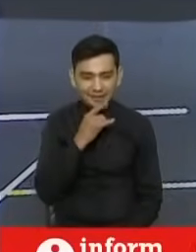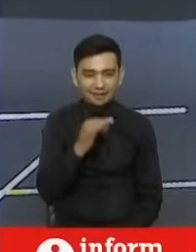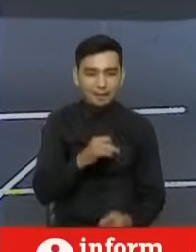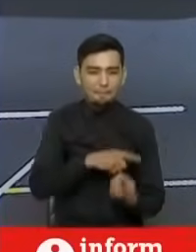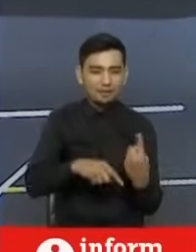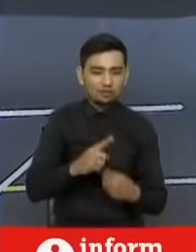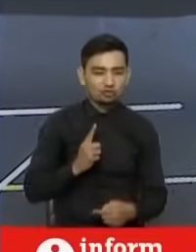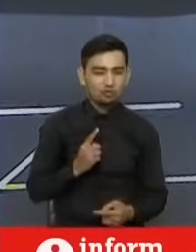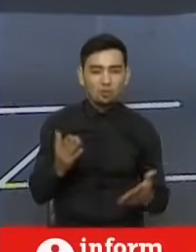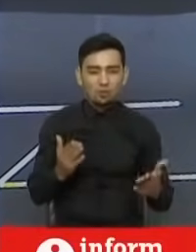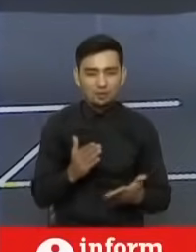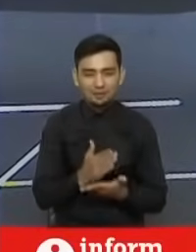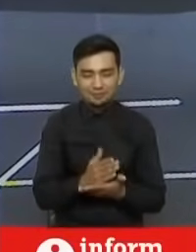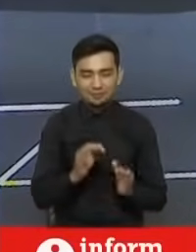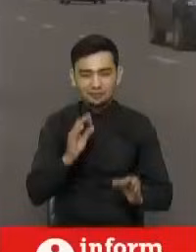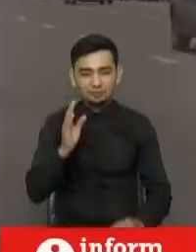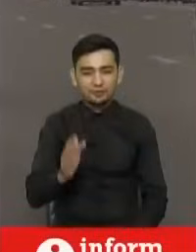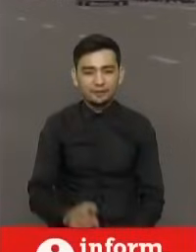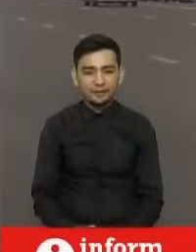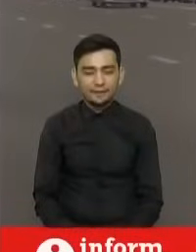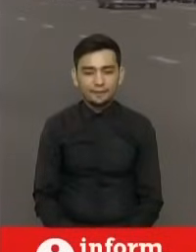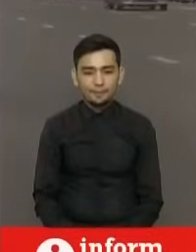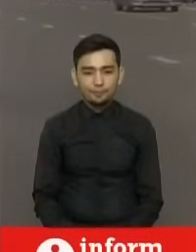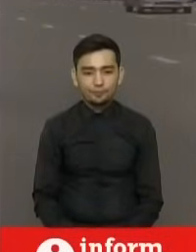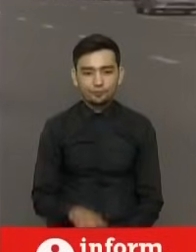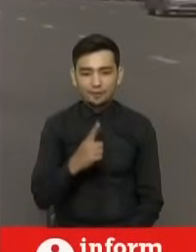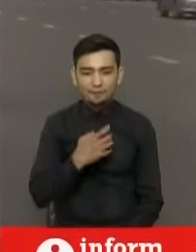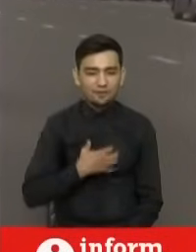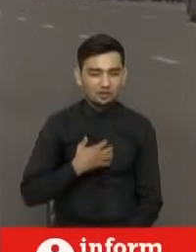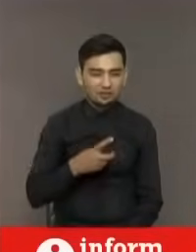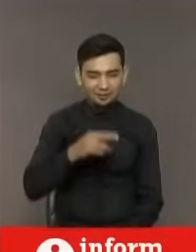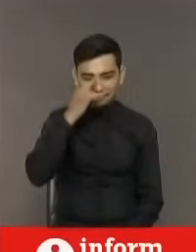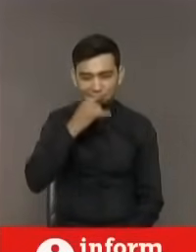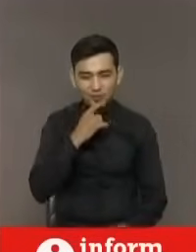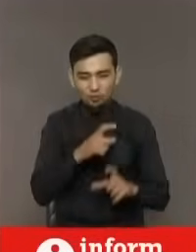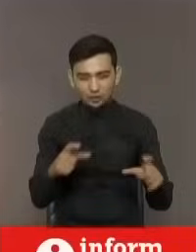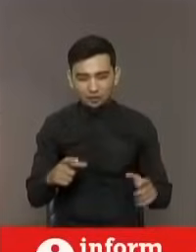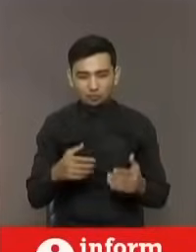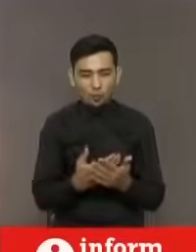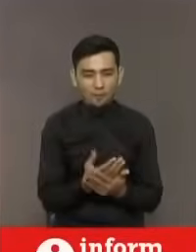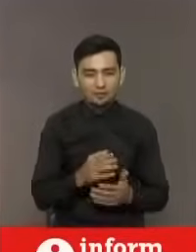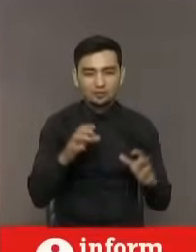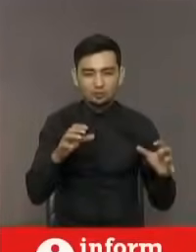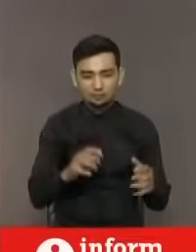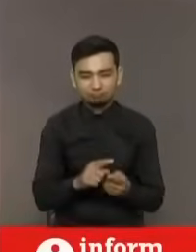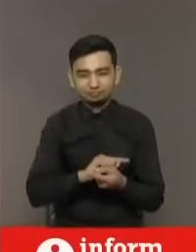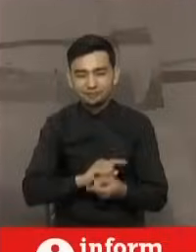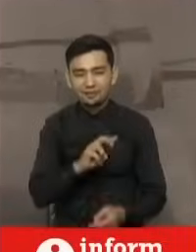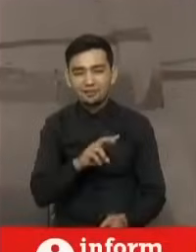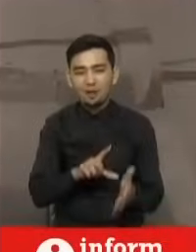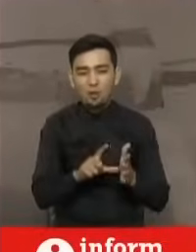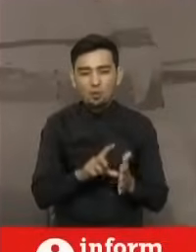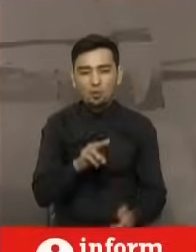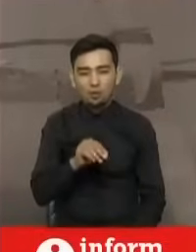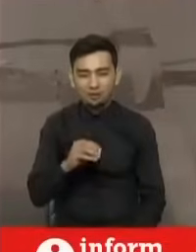бизнес, знает Арман Сарсимбаев. Одним из важных для казахстанцев потенциальных нововведений в обновленный налоговый кодекс